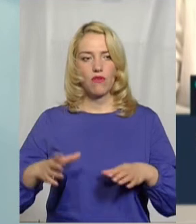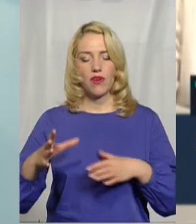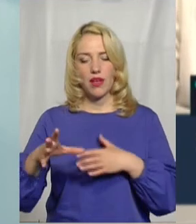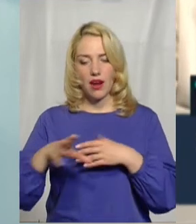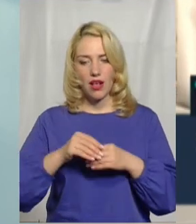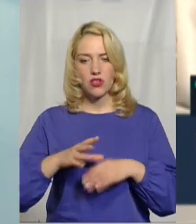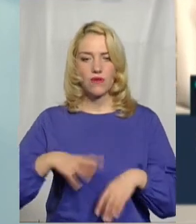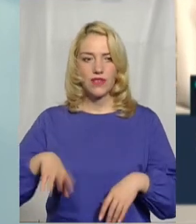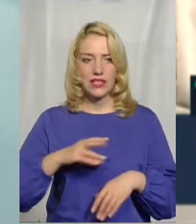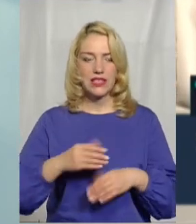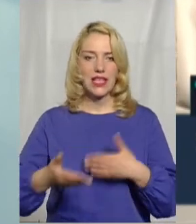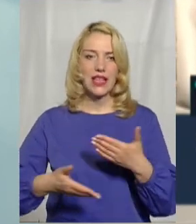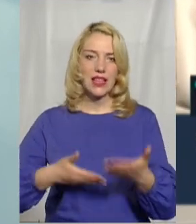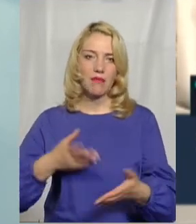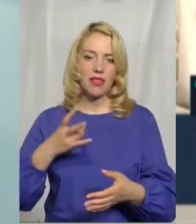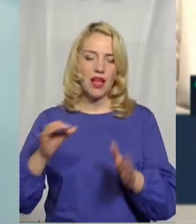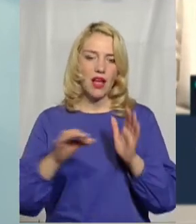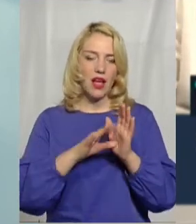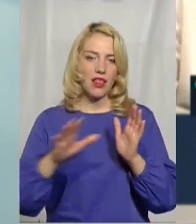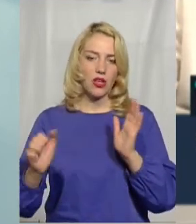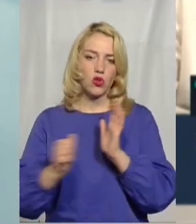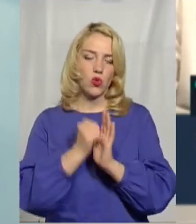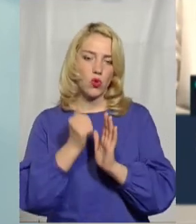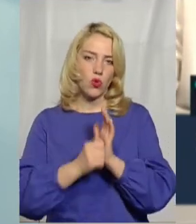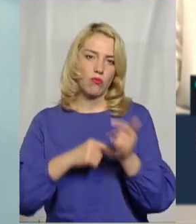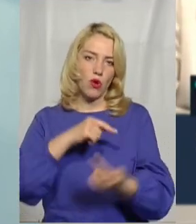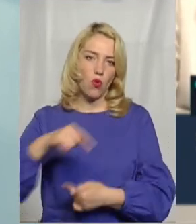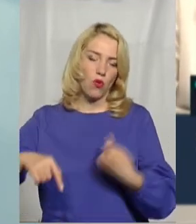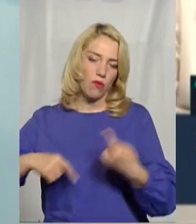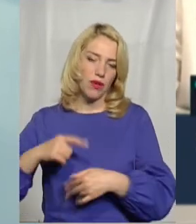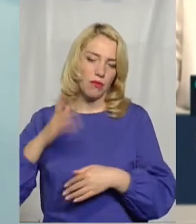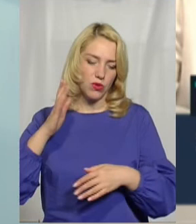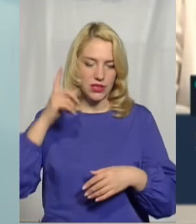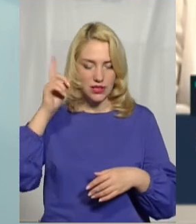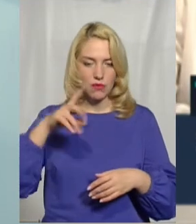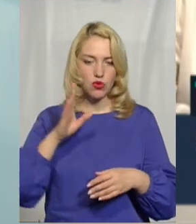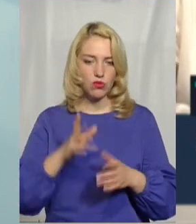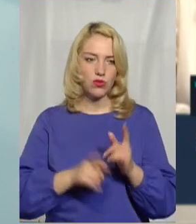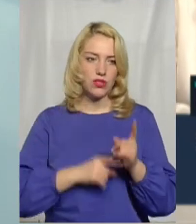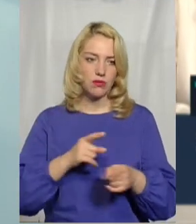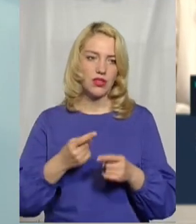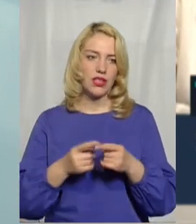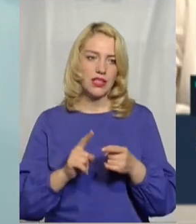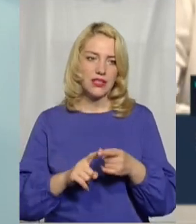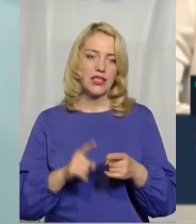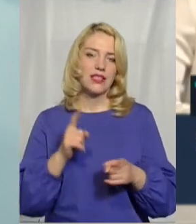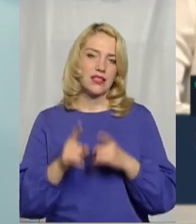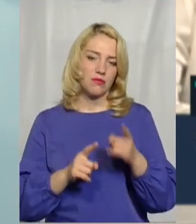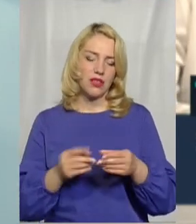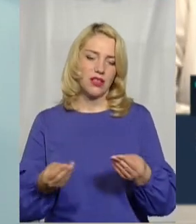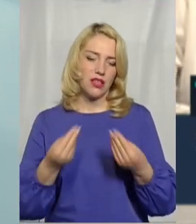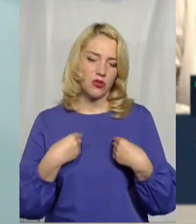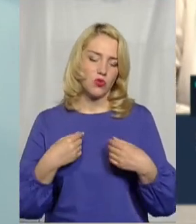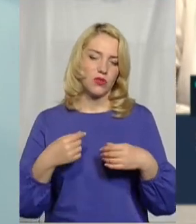всі йдемо зараз на електронний документообіг, то ми більш як впевнені, що будуть зміни, і ці зміни дадуть нам змогу правильно зберігати